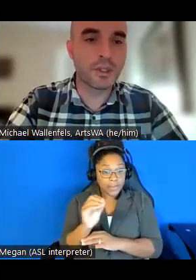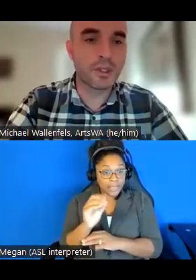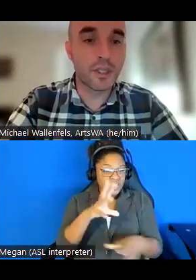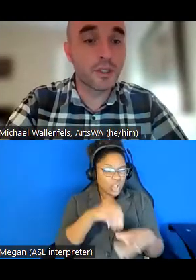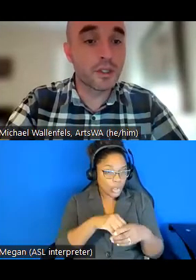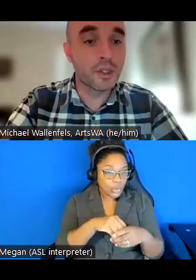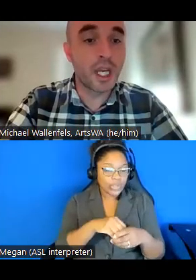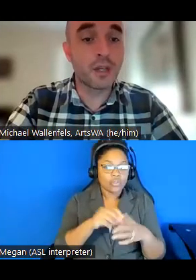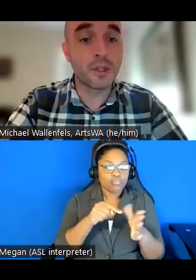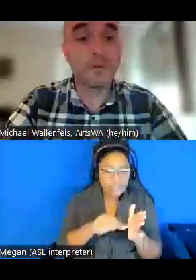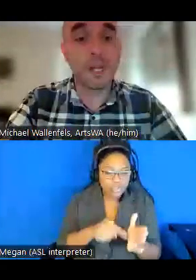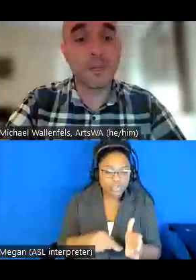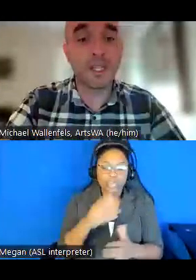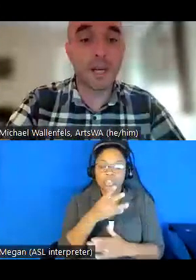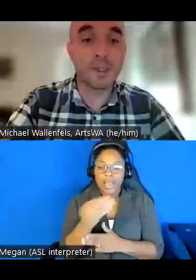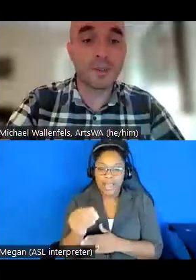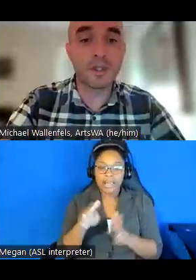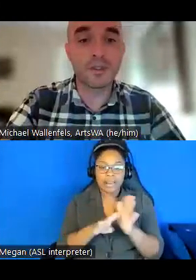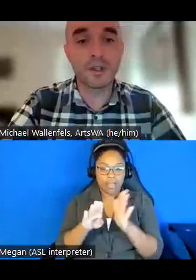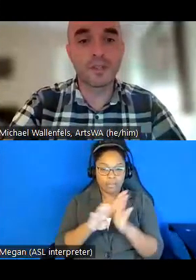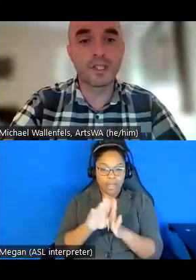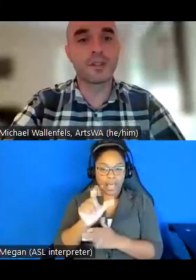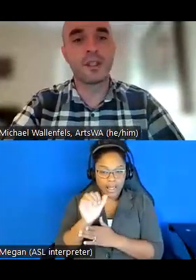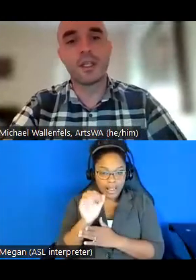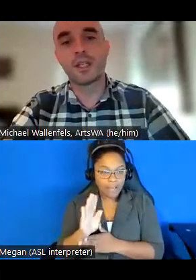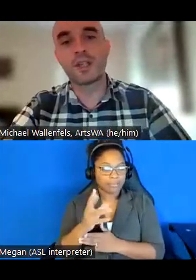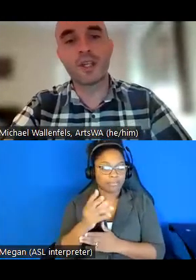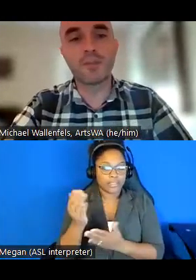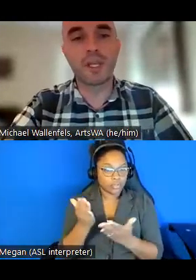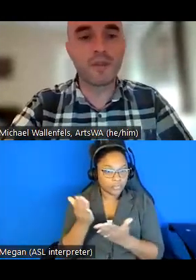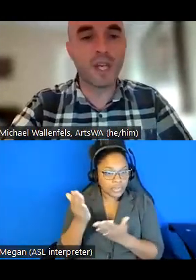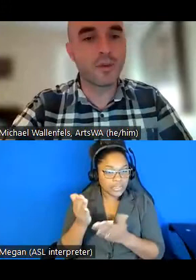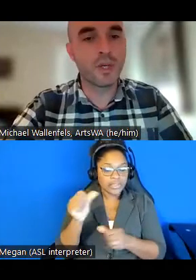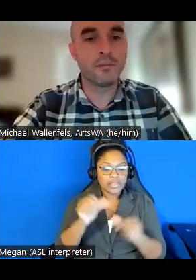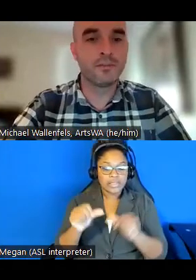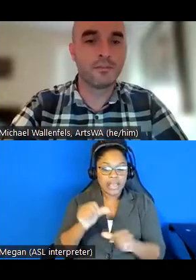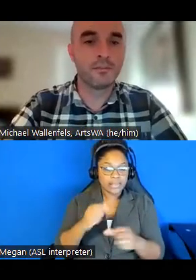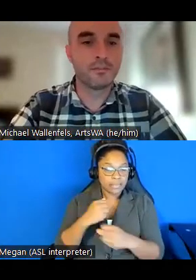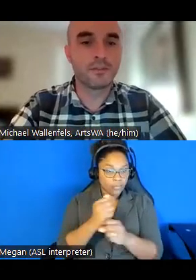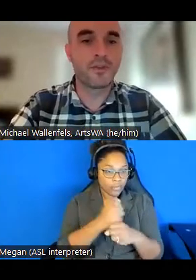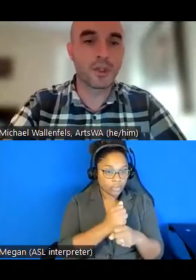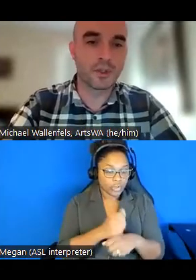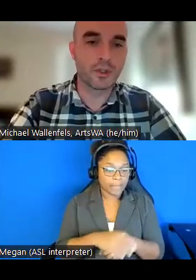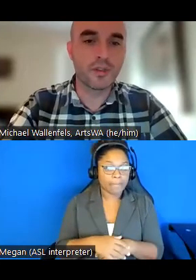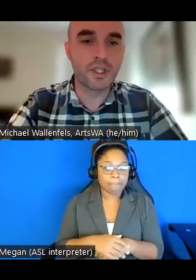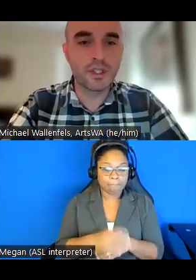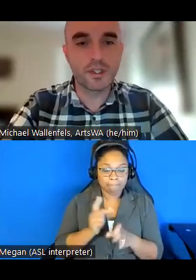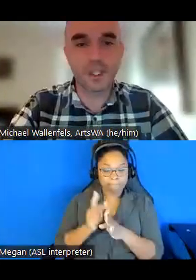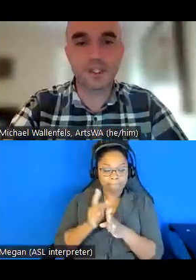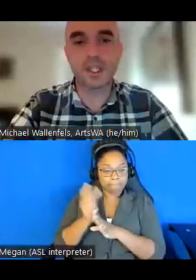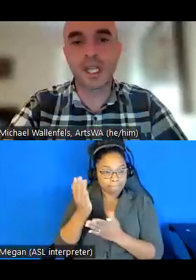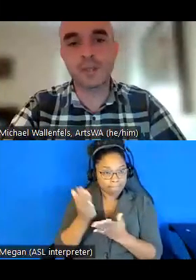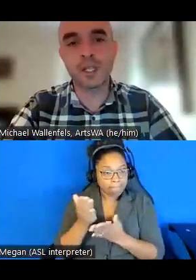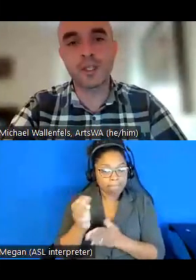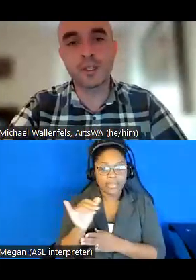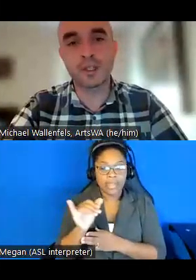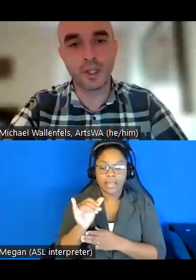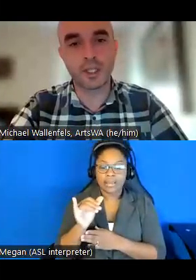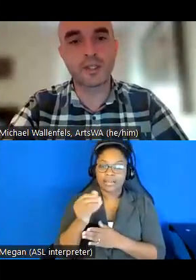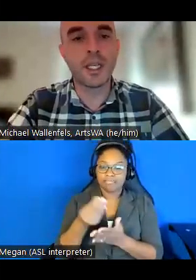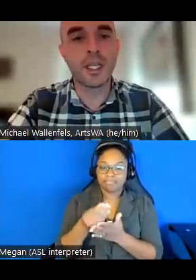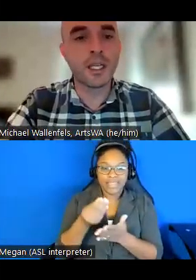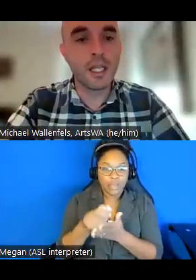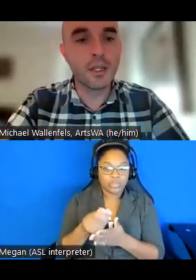도서관 과학 회사들 연구 또는 개발 실험실 또는 서비스 과학 제조 포함 그다음에 전문